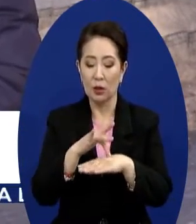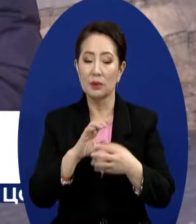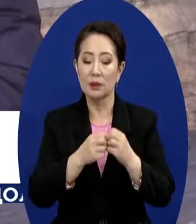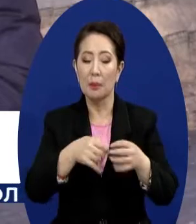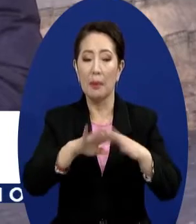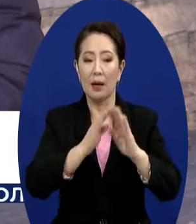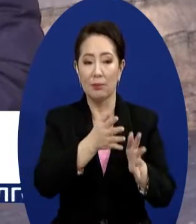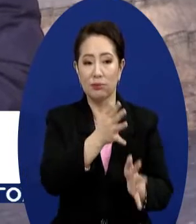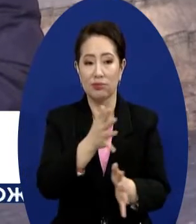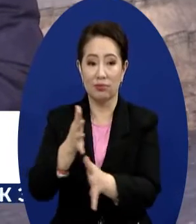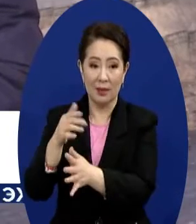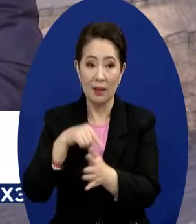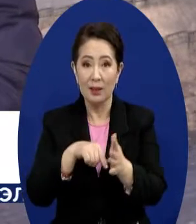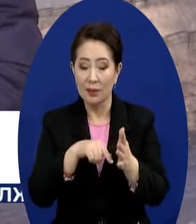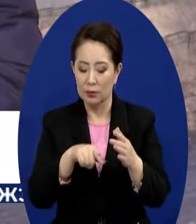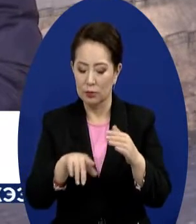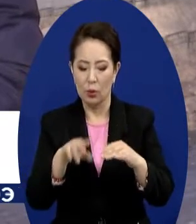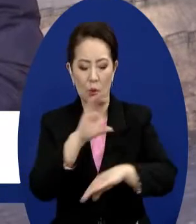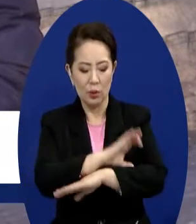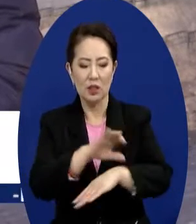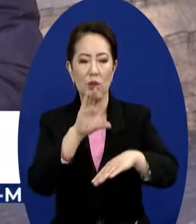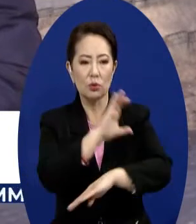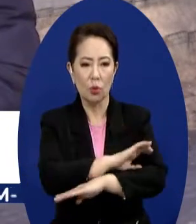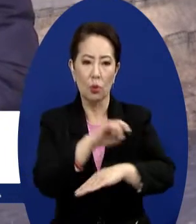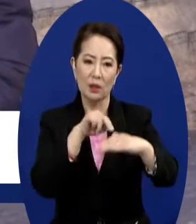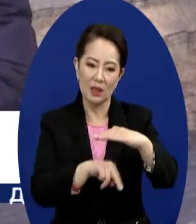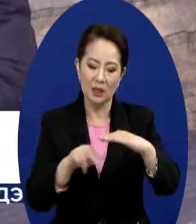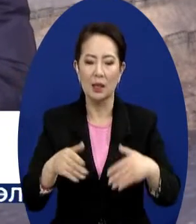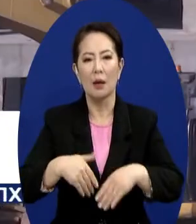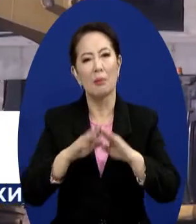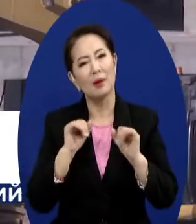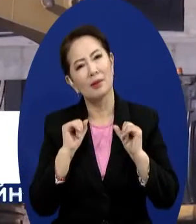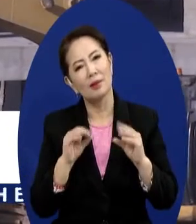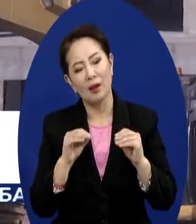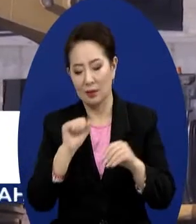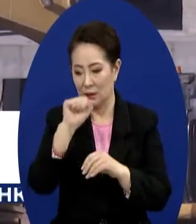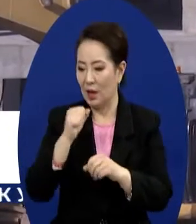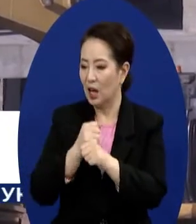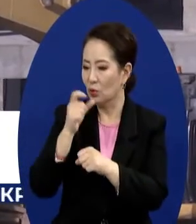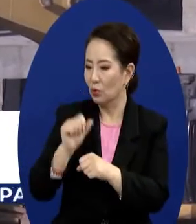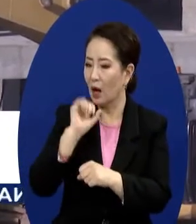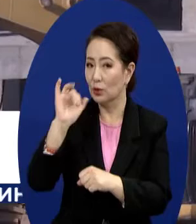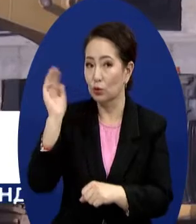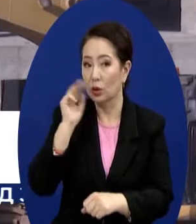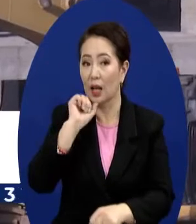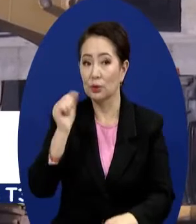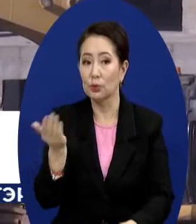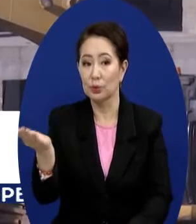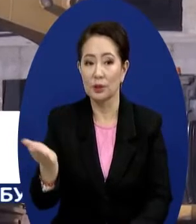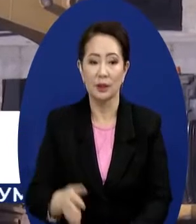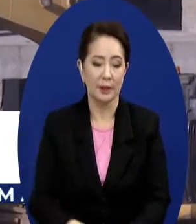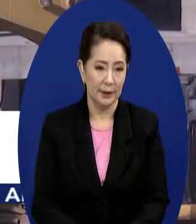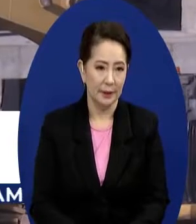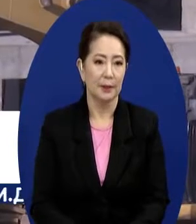хотхон хороололлууд нь улсын одоо сургууль цэцэрлэгүүдийг хэрхэн барьж байгуулах вэ? Энэ асуудлаар бид албаны хүнээс тодруулсан юм аа.